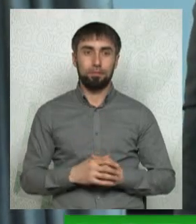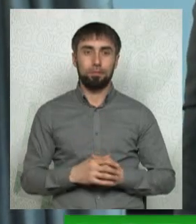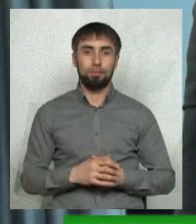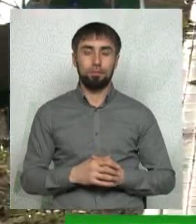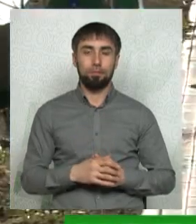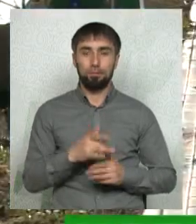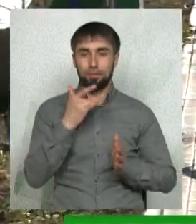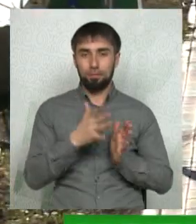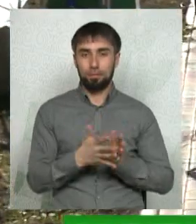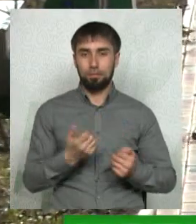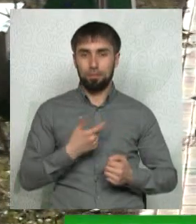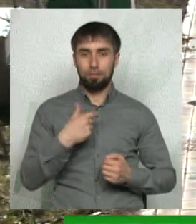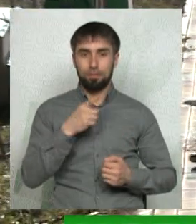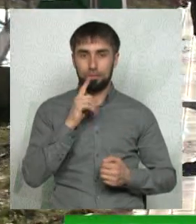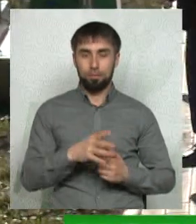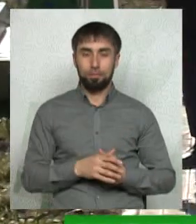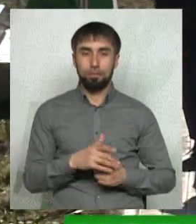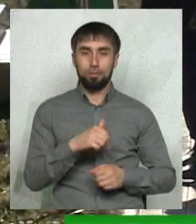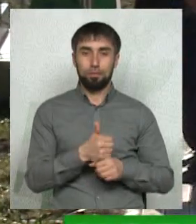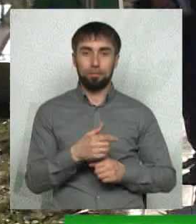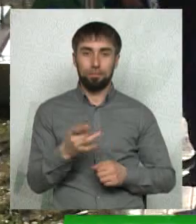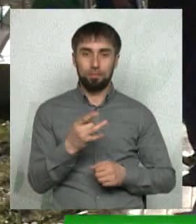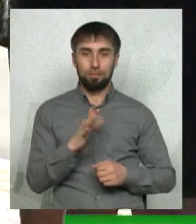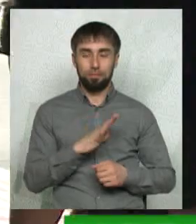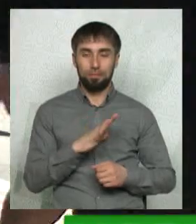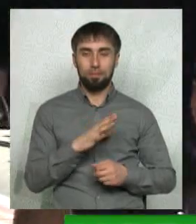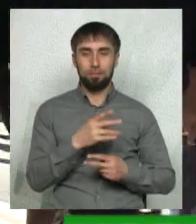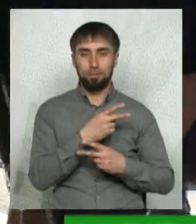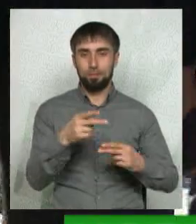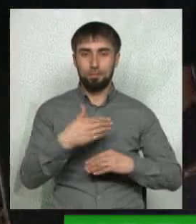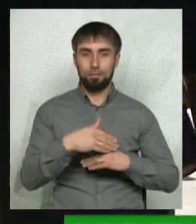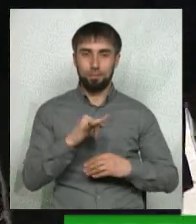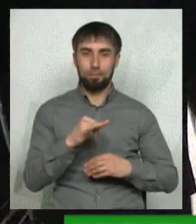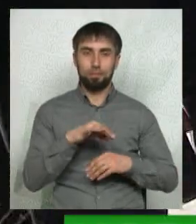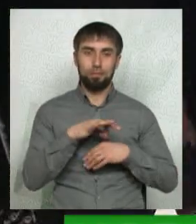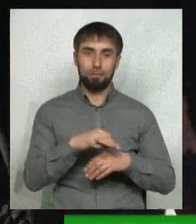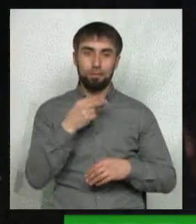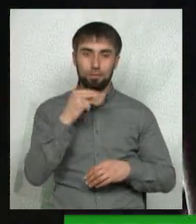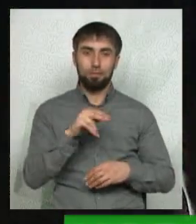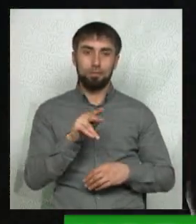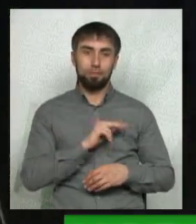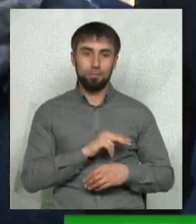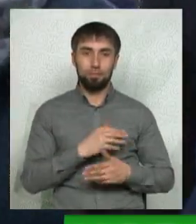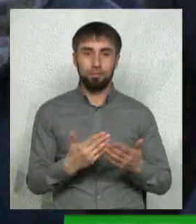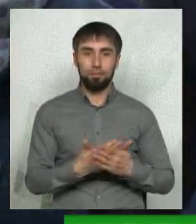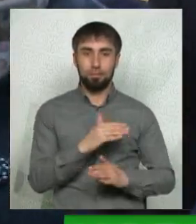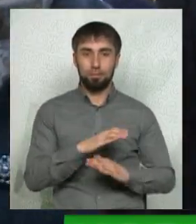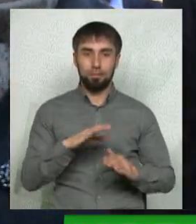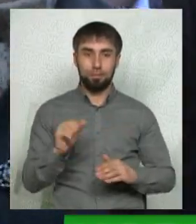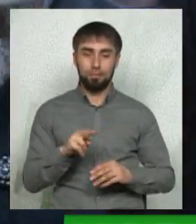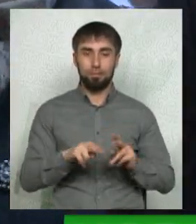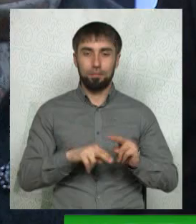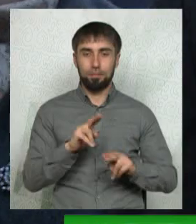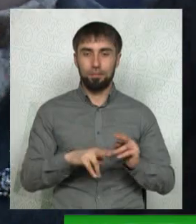не будем брать. Глава региона также осмотрел прилегающую территорию объекта, проверил качество проведенных работ. Новый детский сад построили в